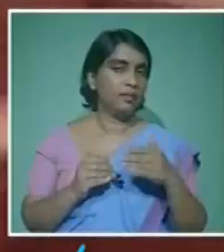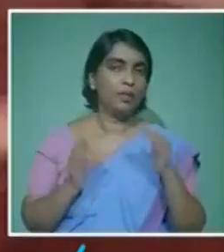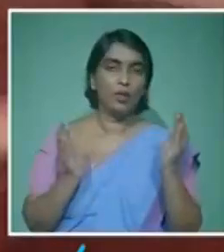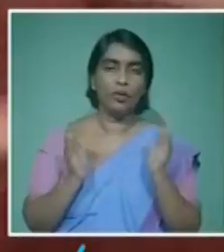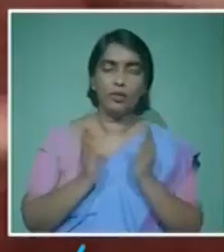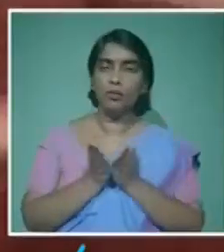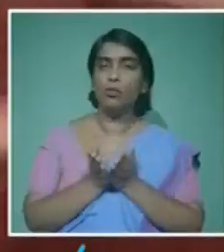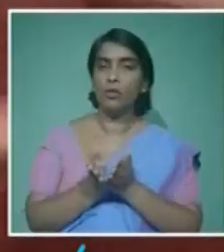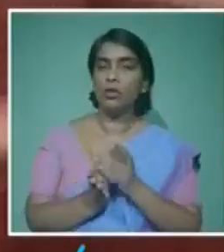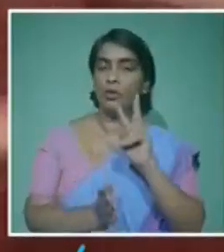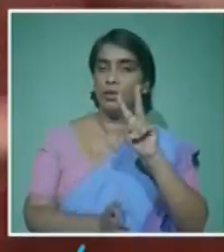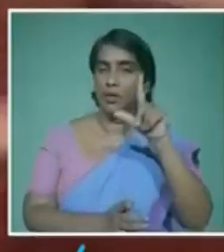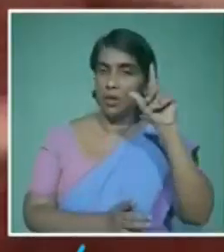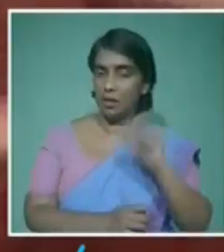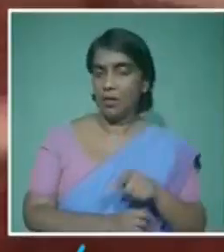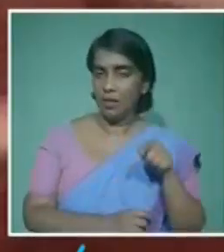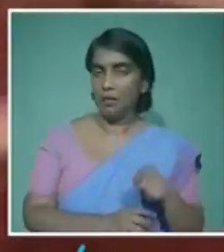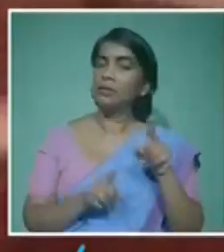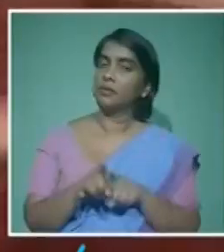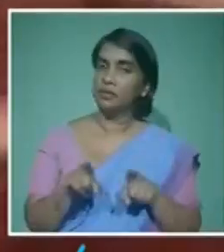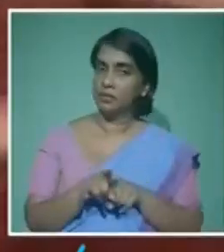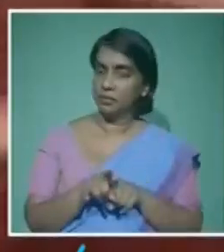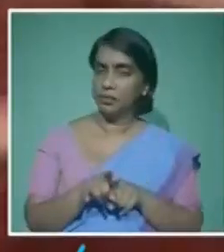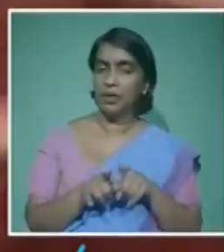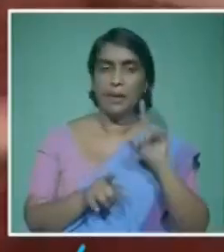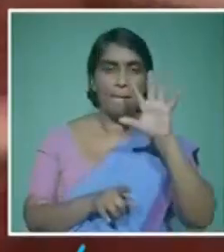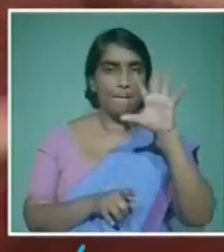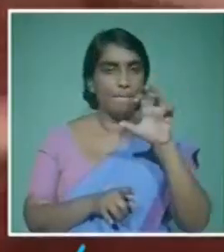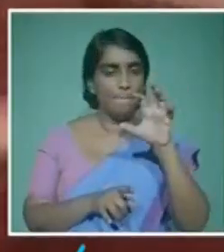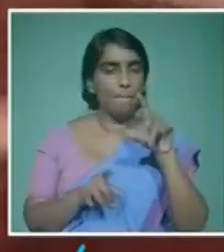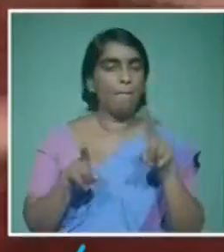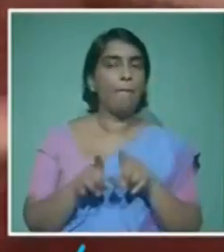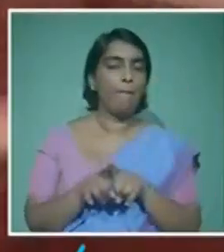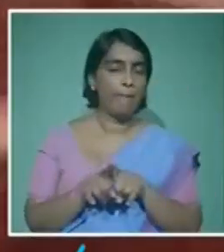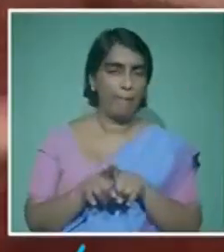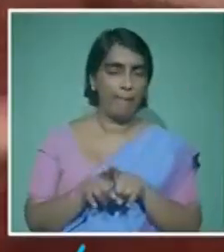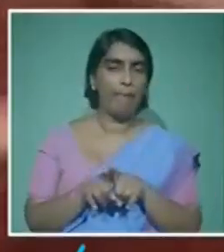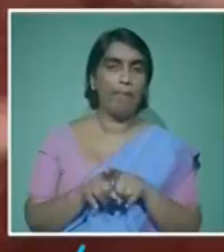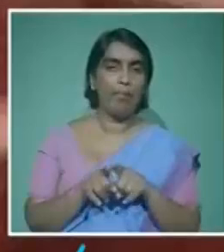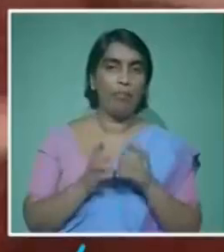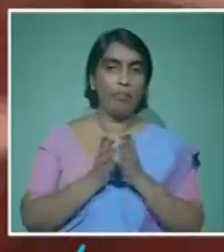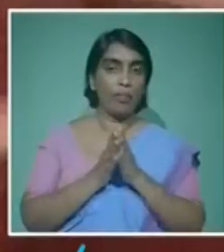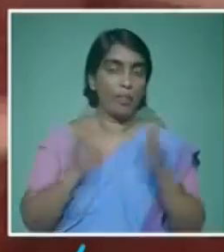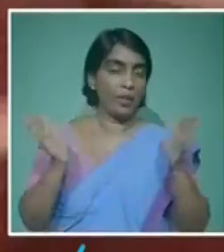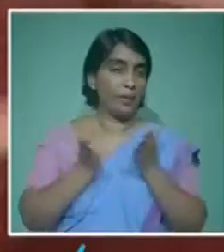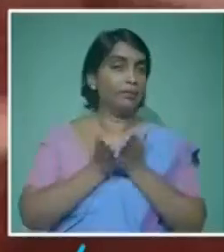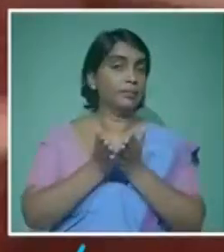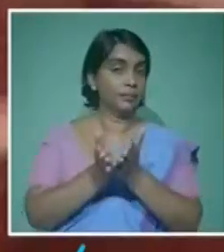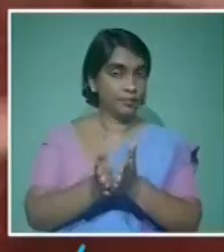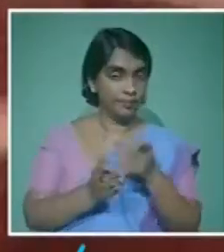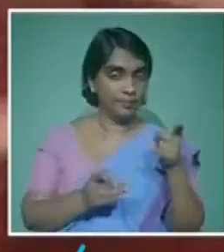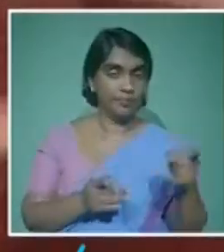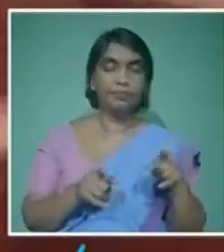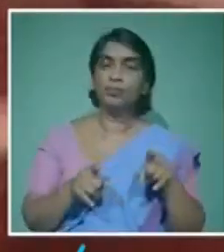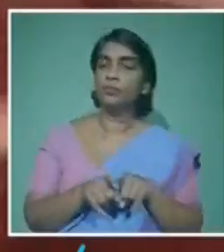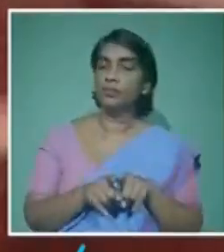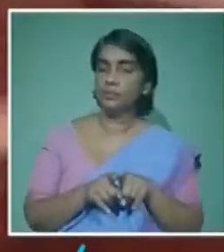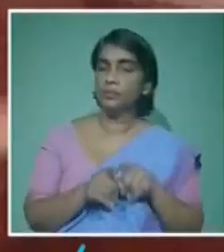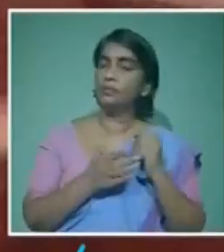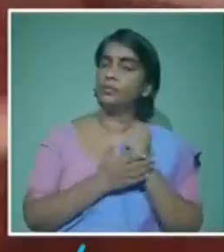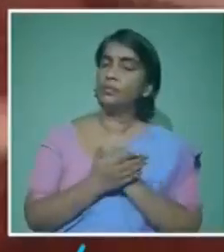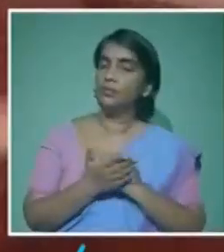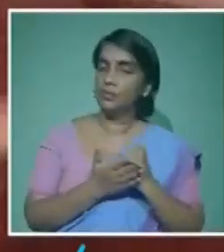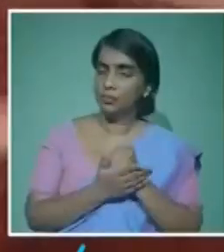5000 பலநாட்கலங்களும் கடற்தொழிலில் ஈடுபடுவதற்கான அனுமதியை கொண்டிருக்கின்றன என்பது குறிப்பிடத்தக்கது.